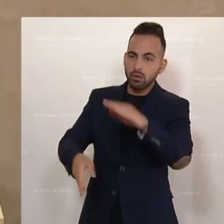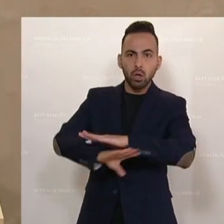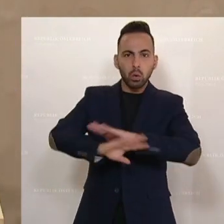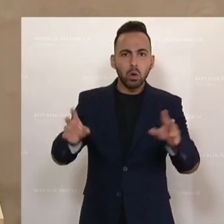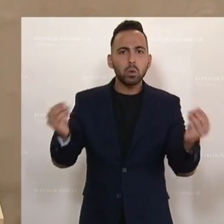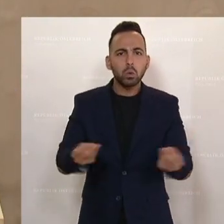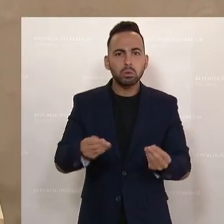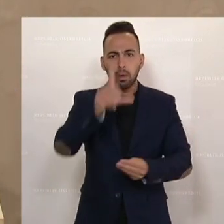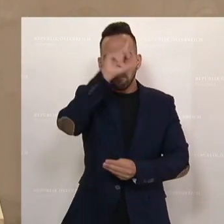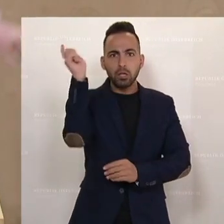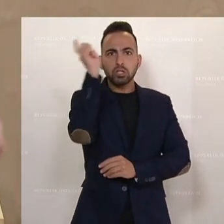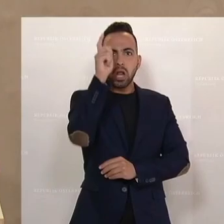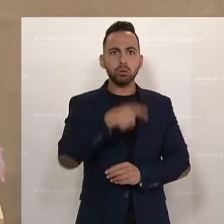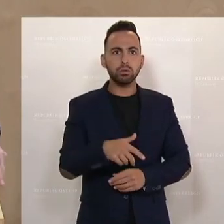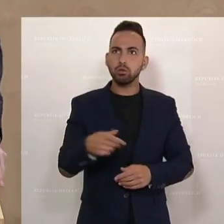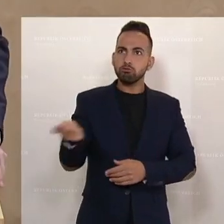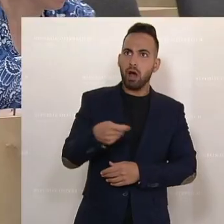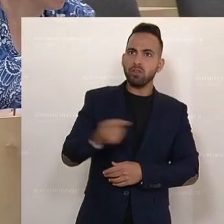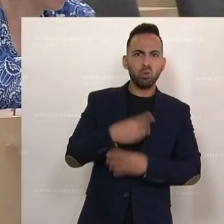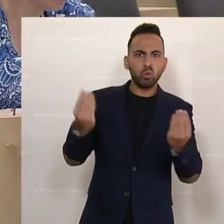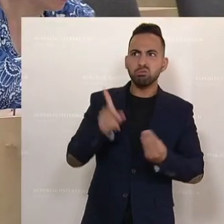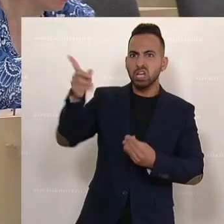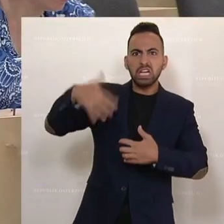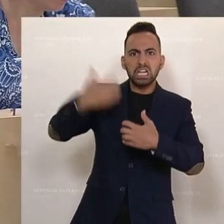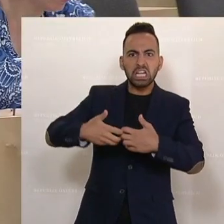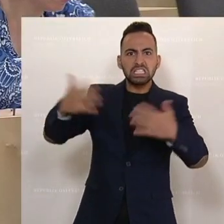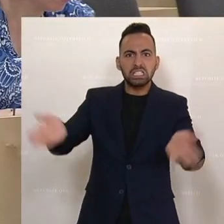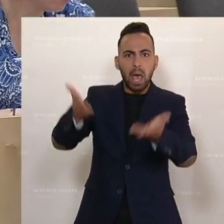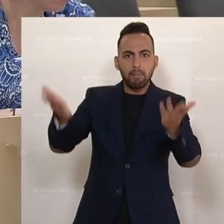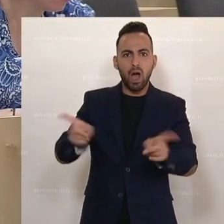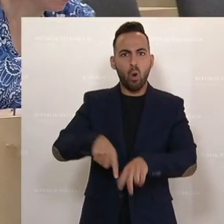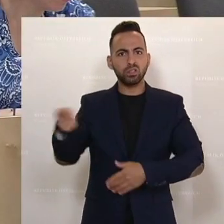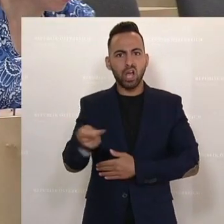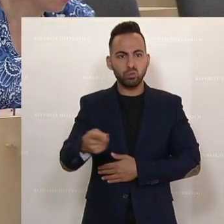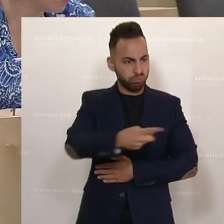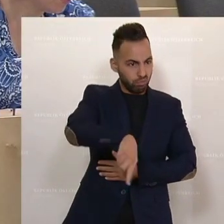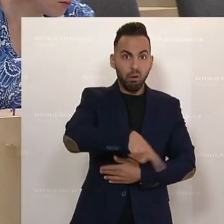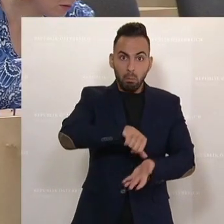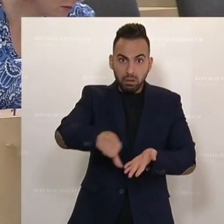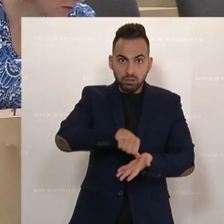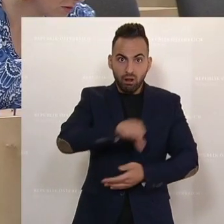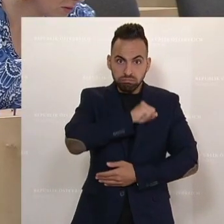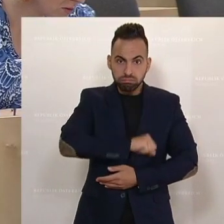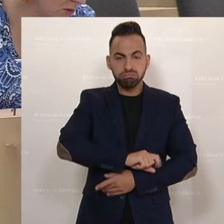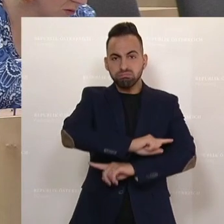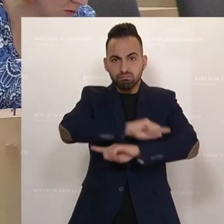dass die Menschen draußen den hohen Preis für ihre Kriegstreiberei und ihre Sanktionen bezahlen.